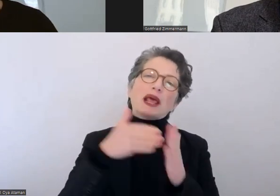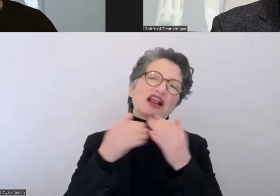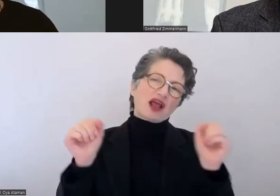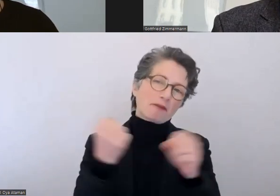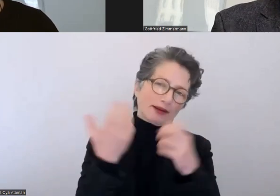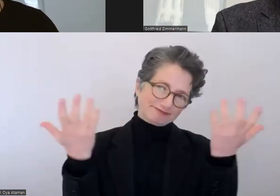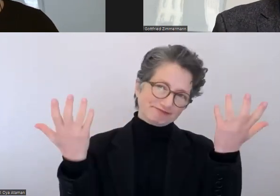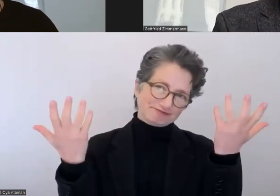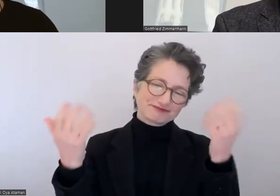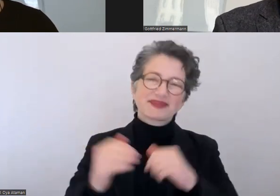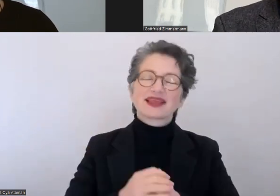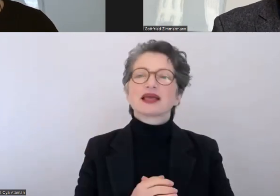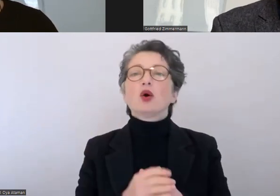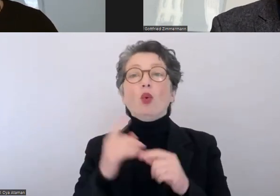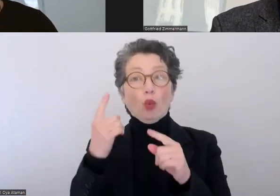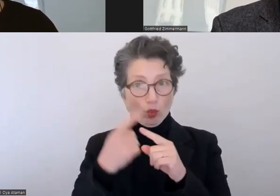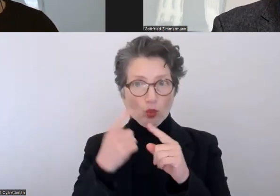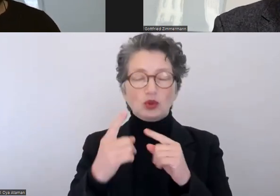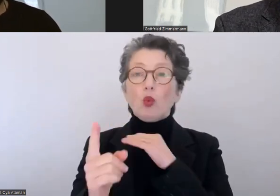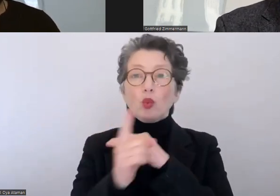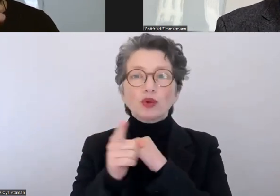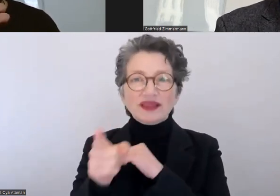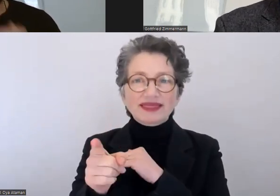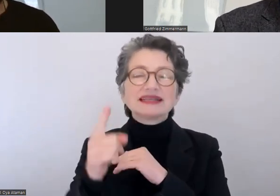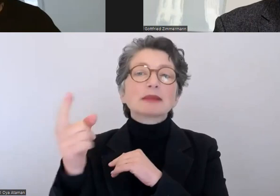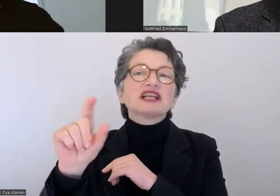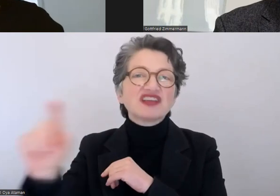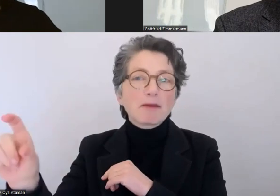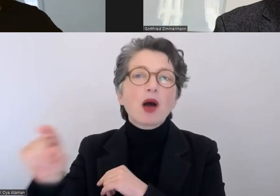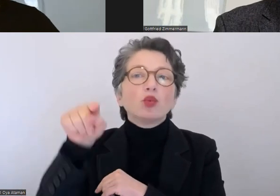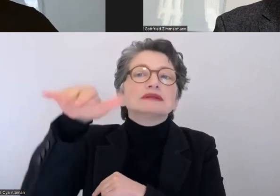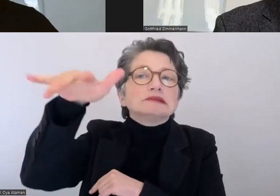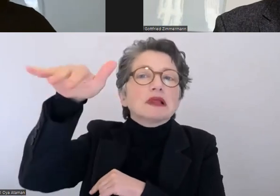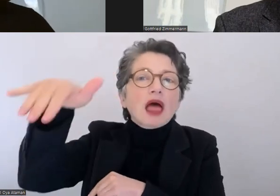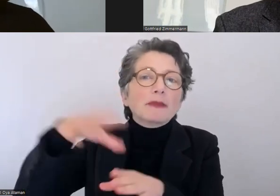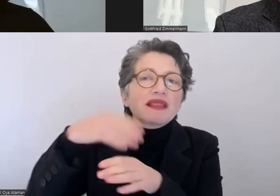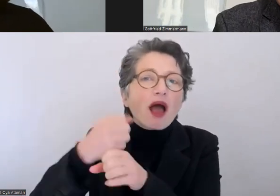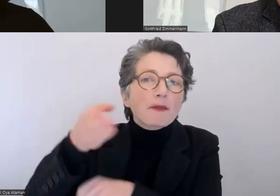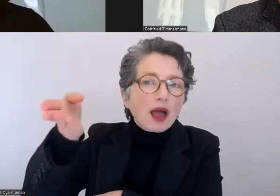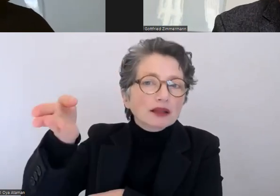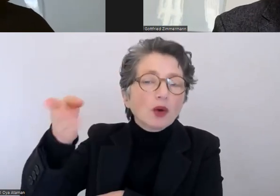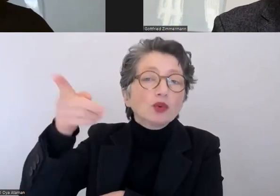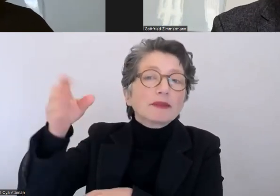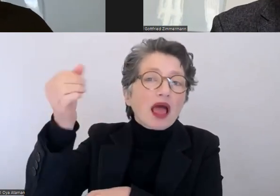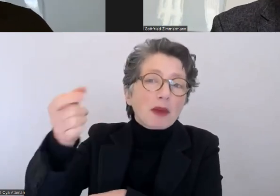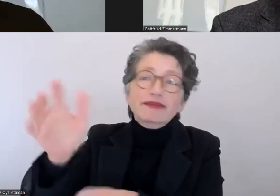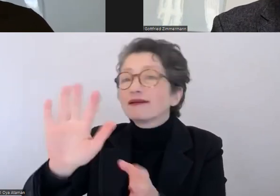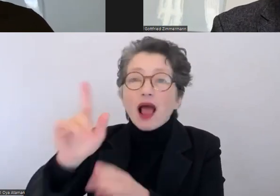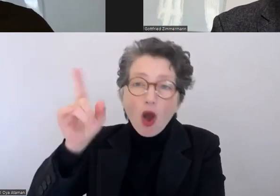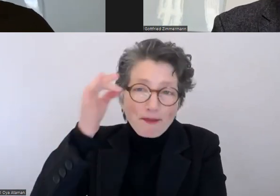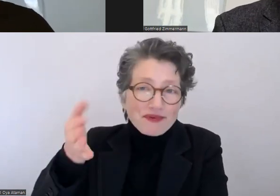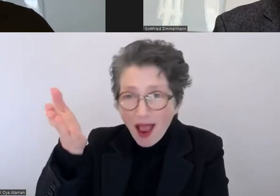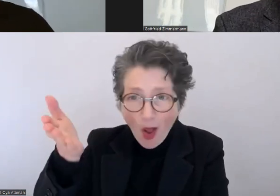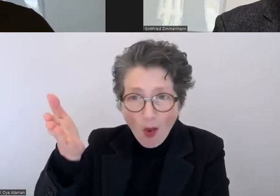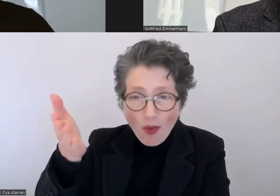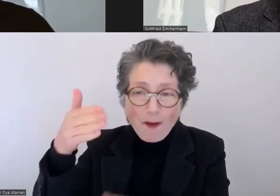macht. Und die Kunden sind ja dann Unternehmen und die haben Mitarbeitende. Und die Mitarbeitende sind eventuell auch darauf angewiesen, dass